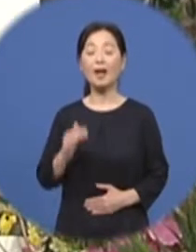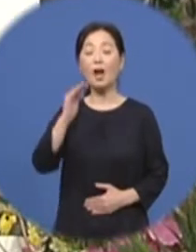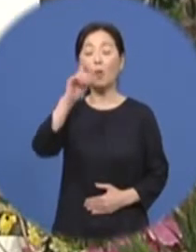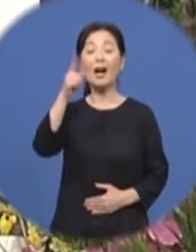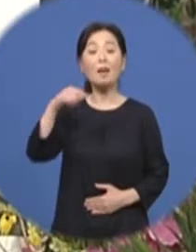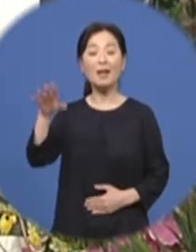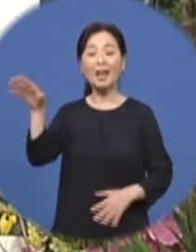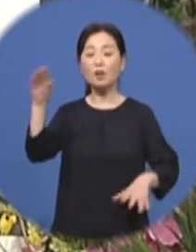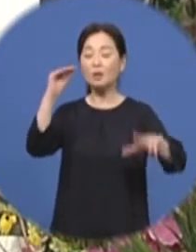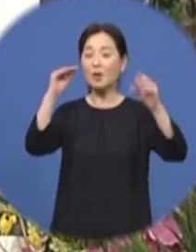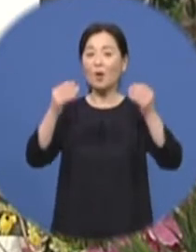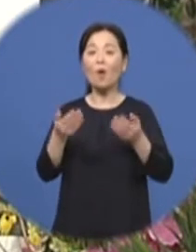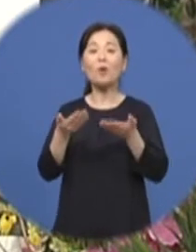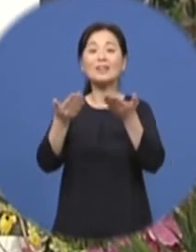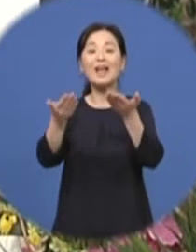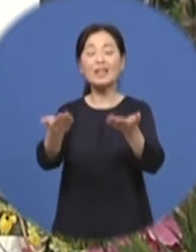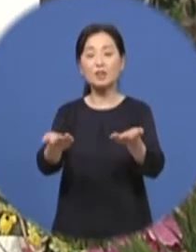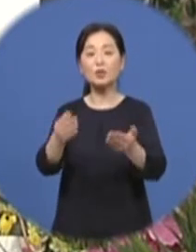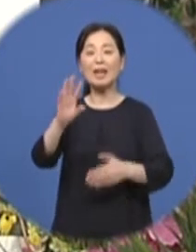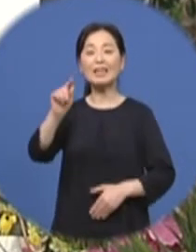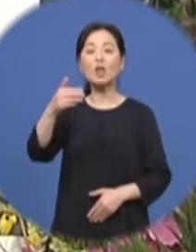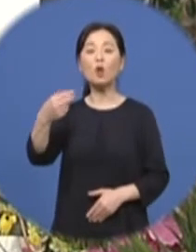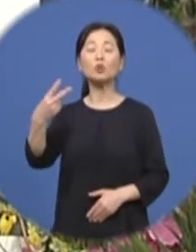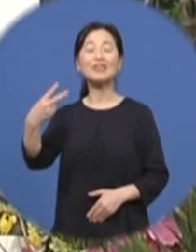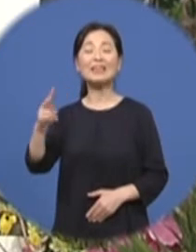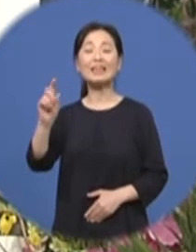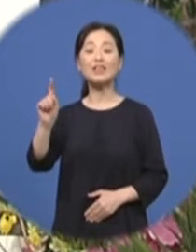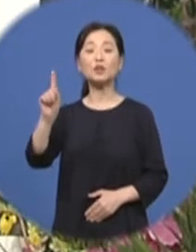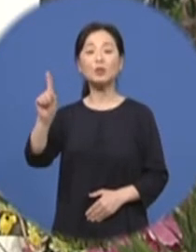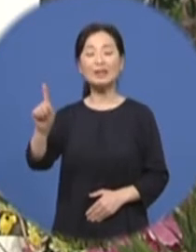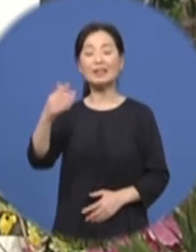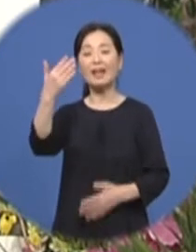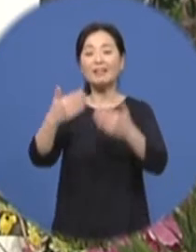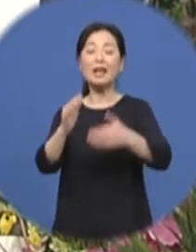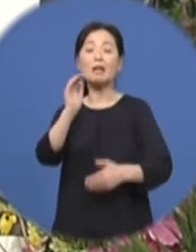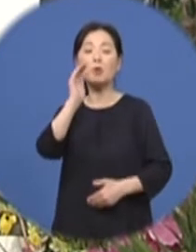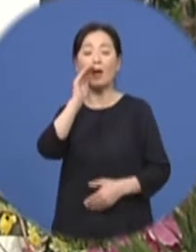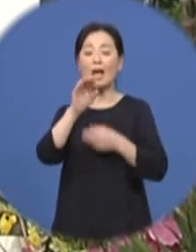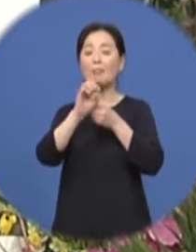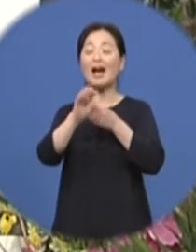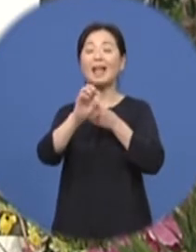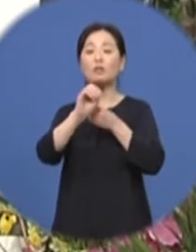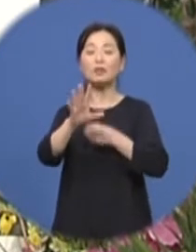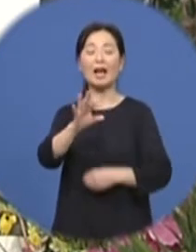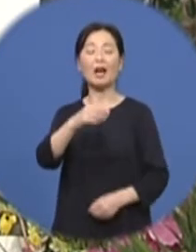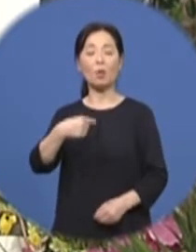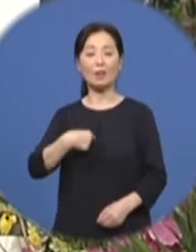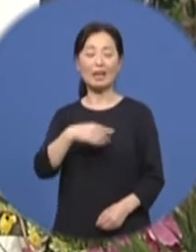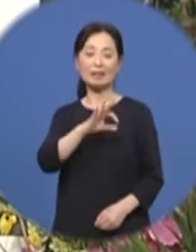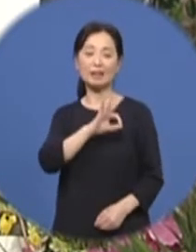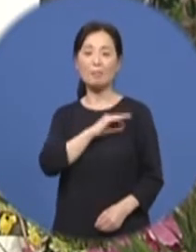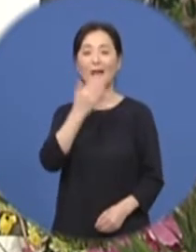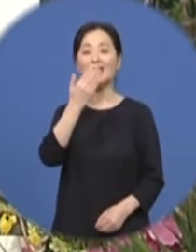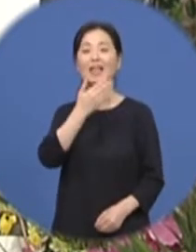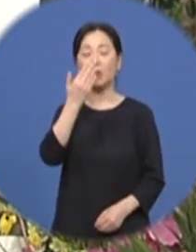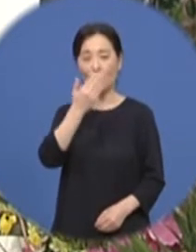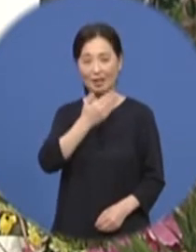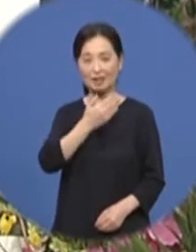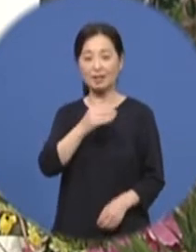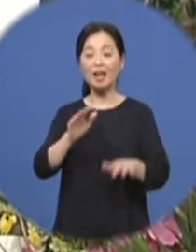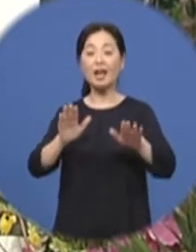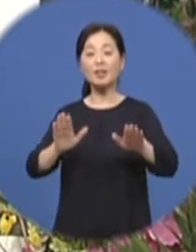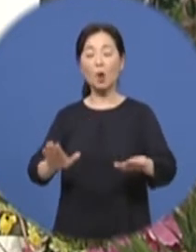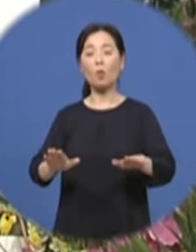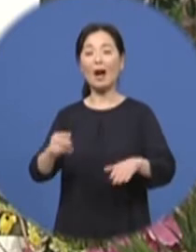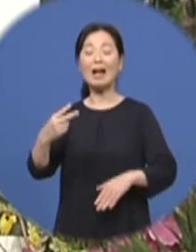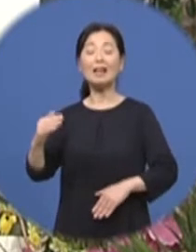和歌山県の情報をお伝えする紀の国21、テレビ和歌山アナウンサーの佐藤瑞穂です。さて今日は仁坂知